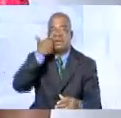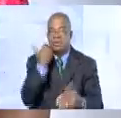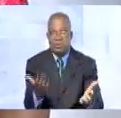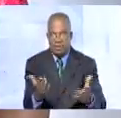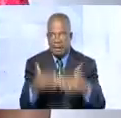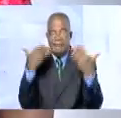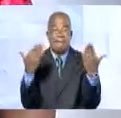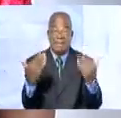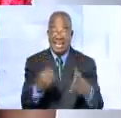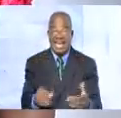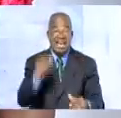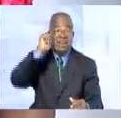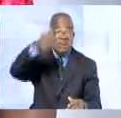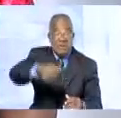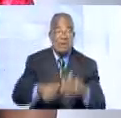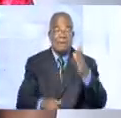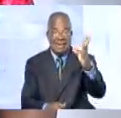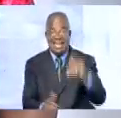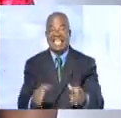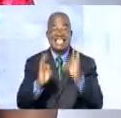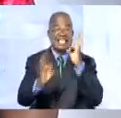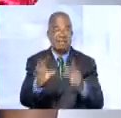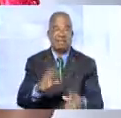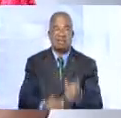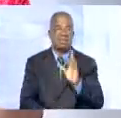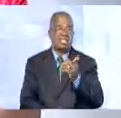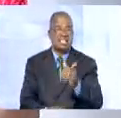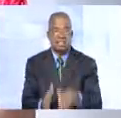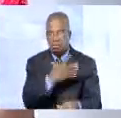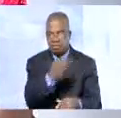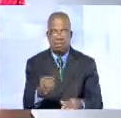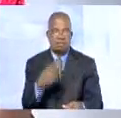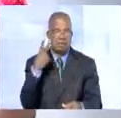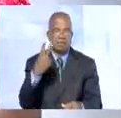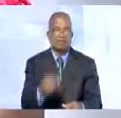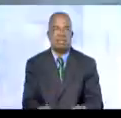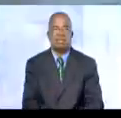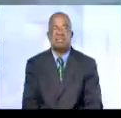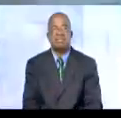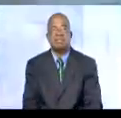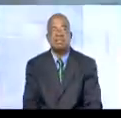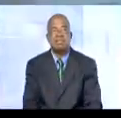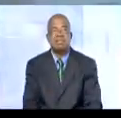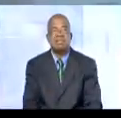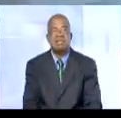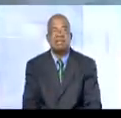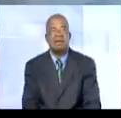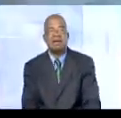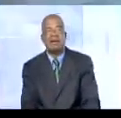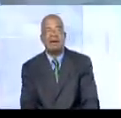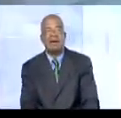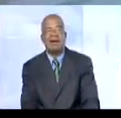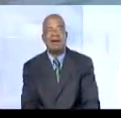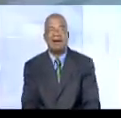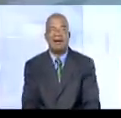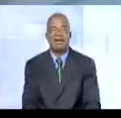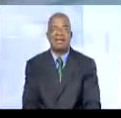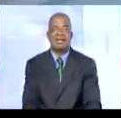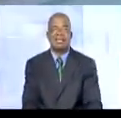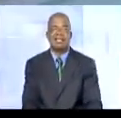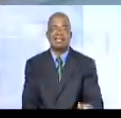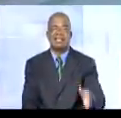Après cette aventure, que pensent les Ivoiriens de leur équipe nationale? Écoutons-les. J'ai encore confiance en cette équipe,